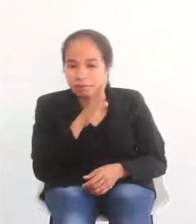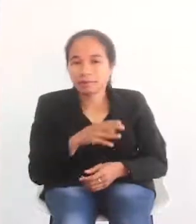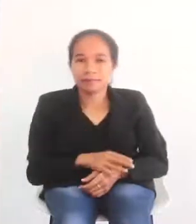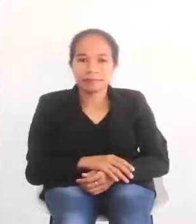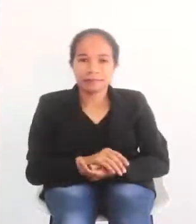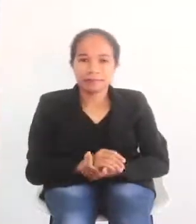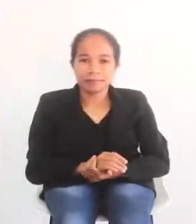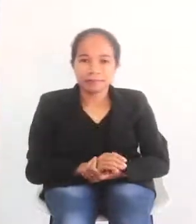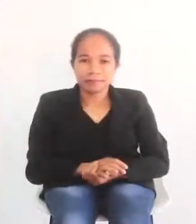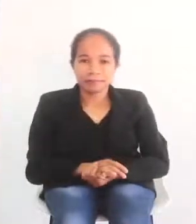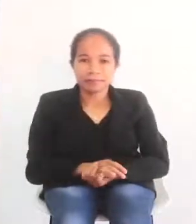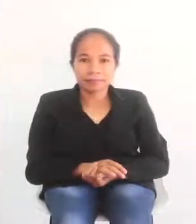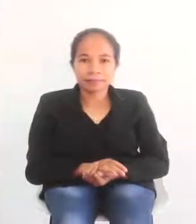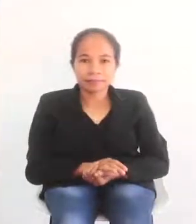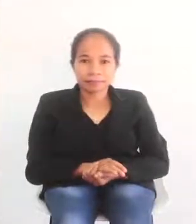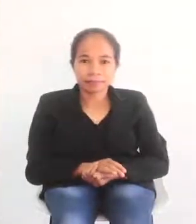netilun.